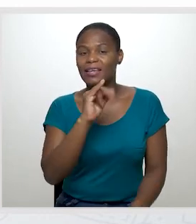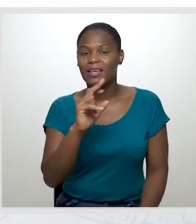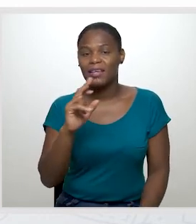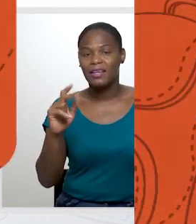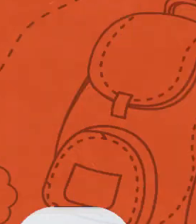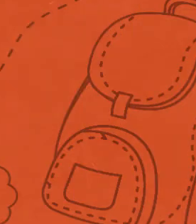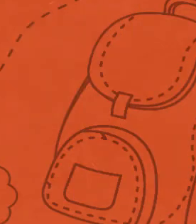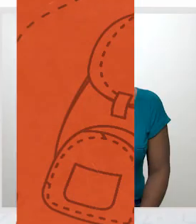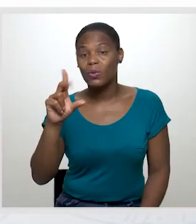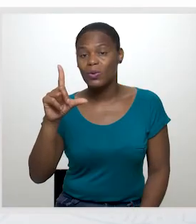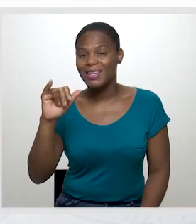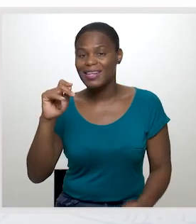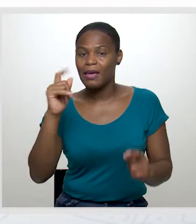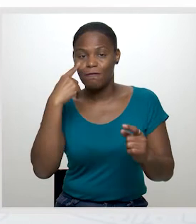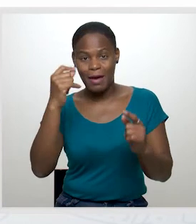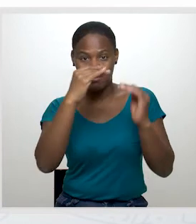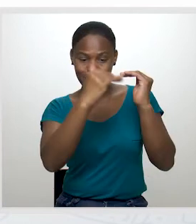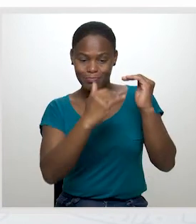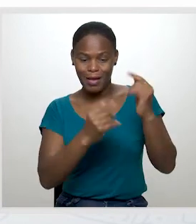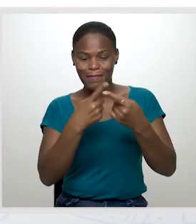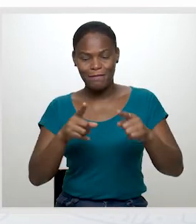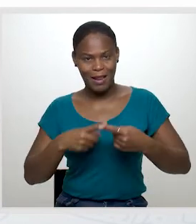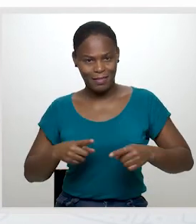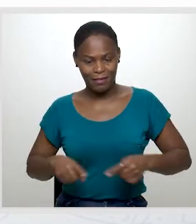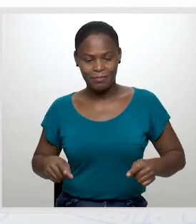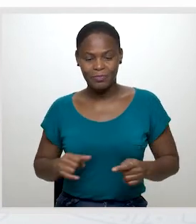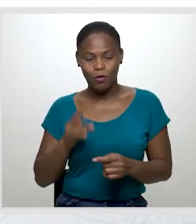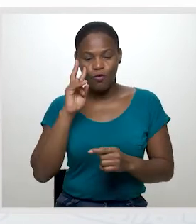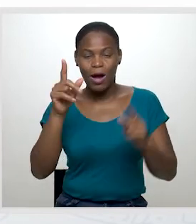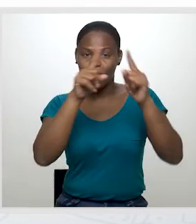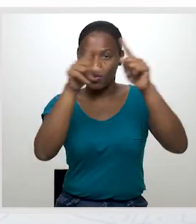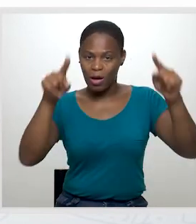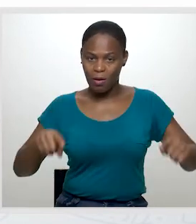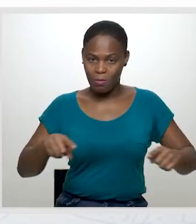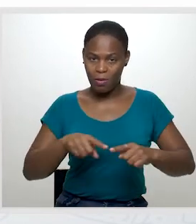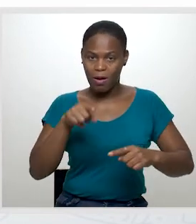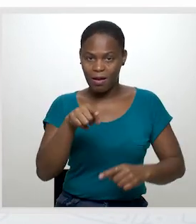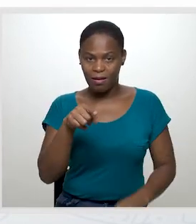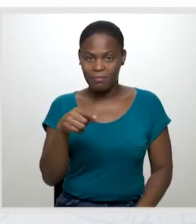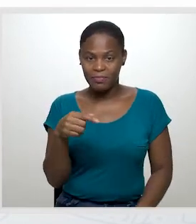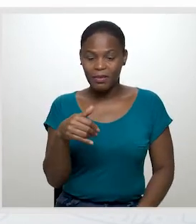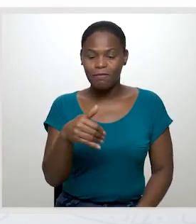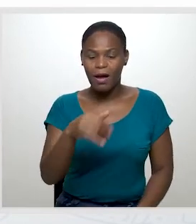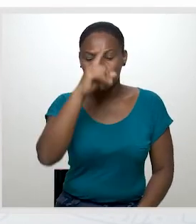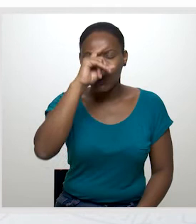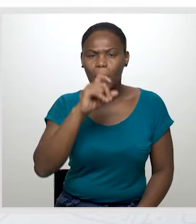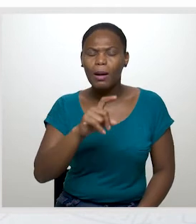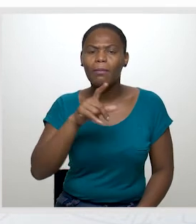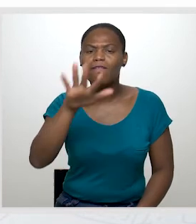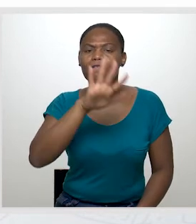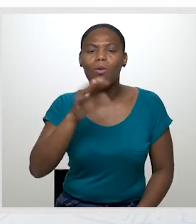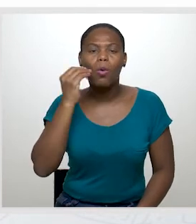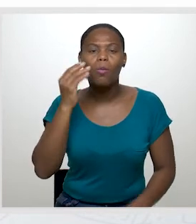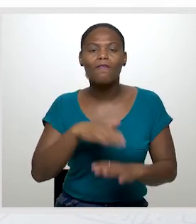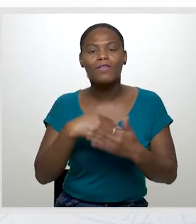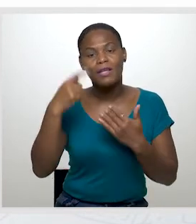irrégulier. Et regarde le tableau. Alors, nous avons ici un tableau qui va récapituler la